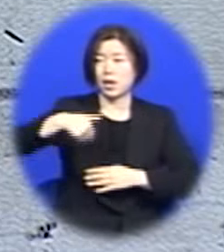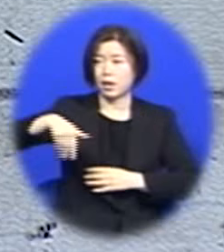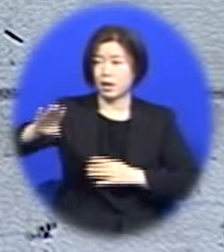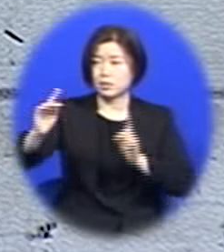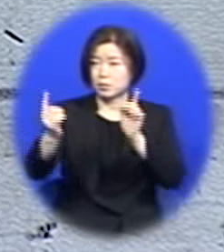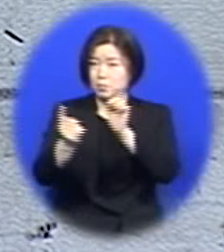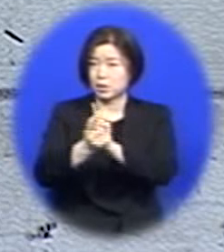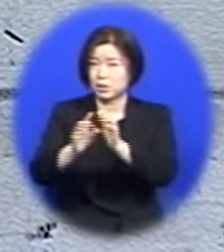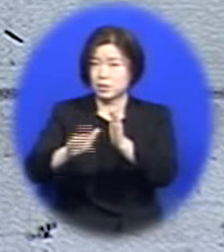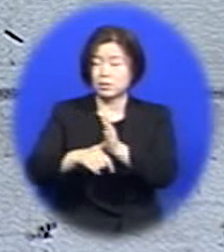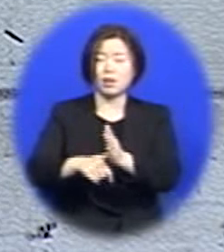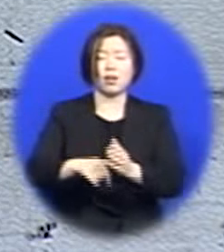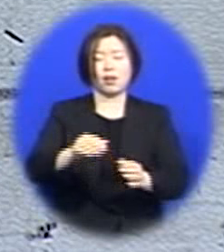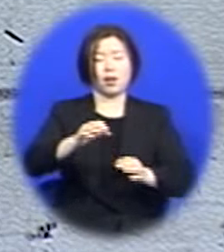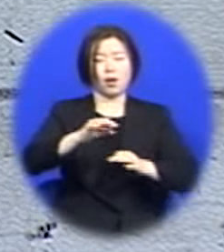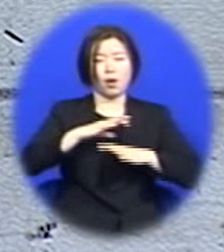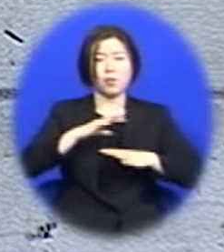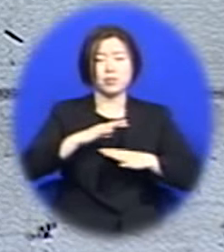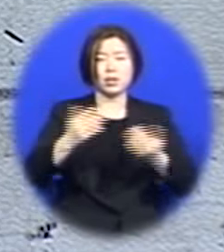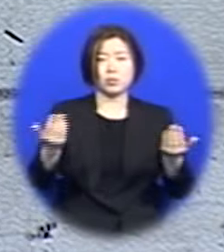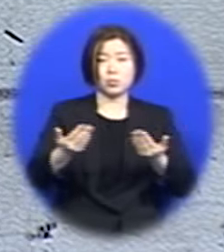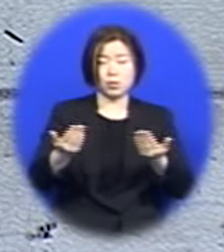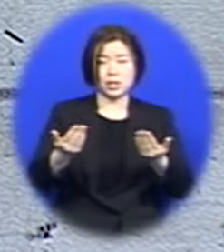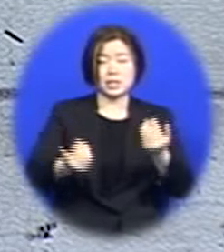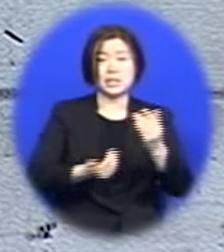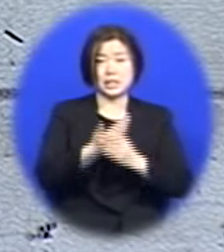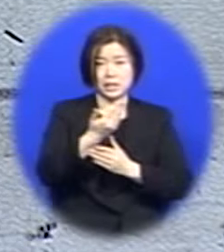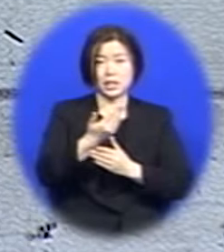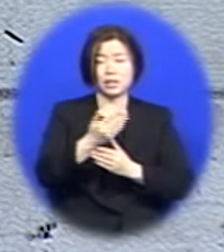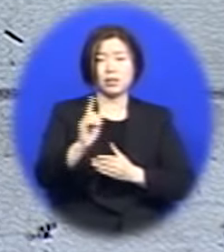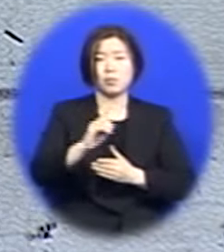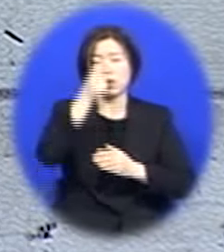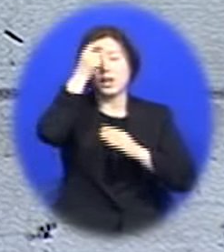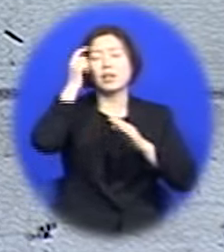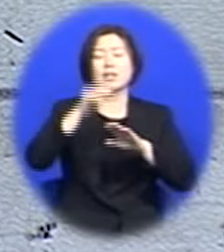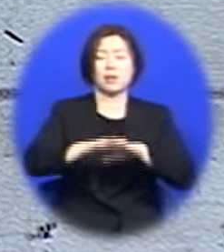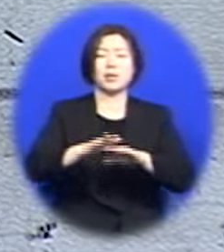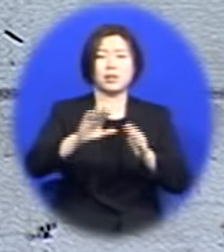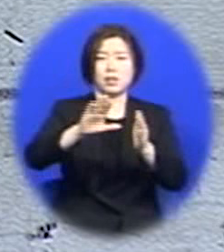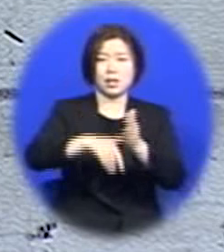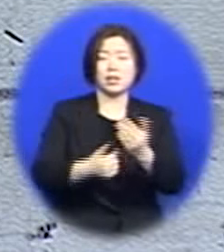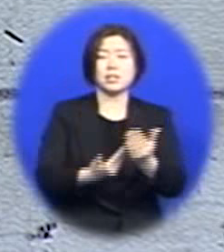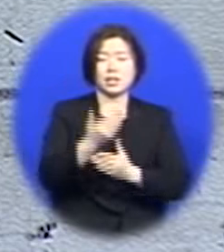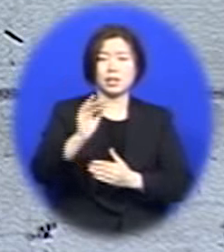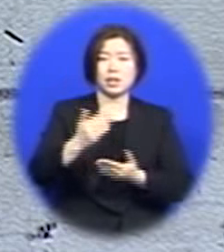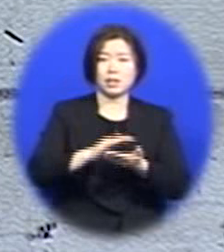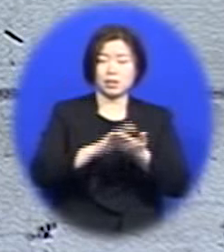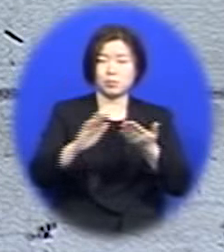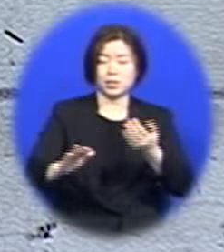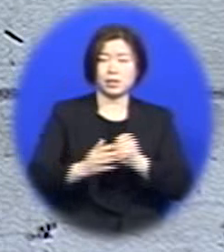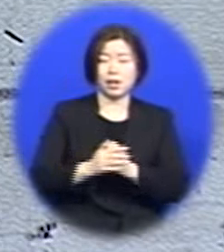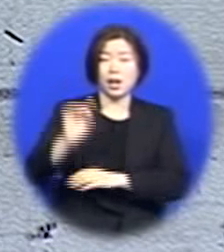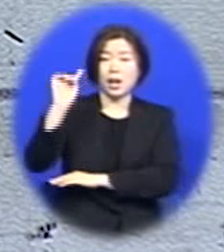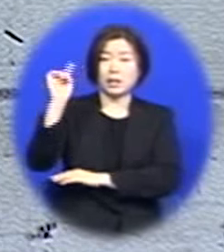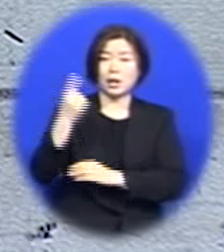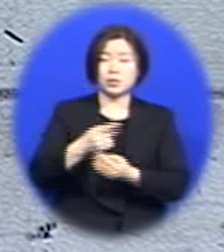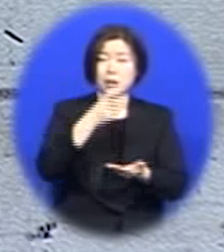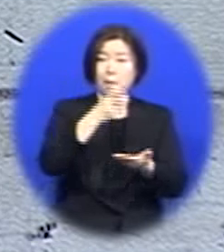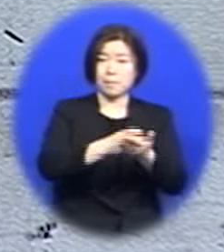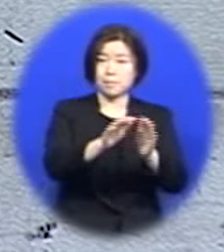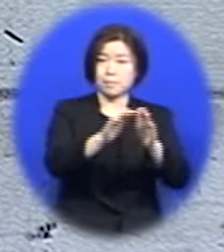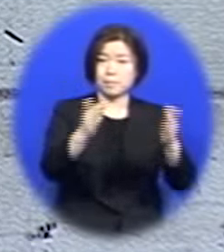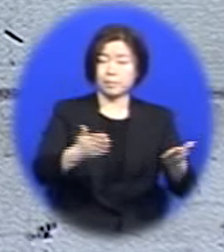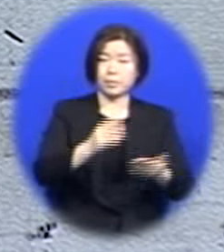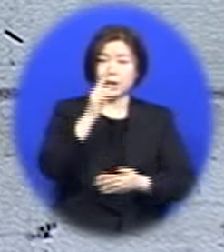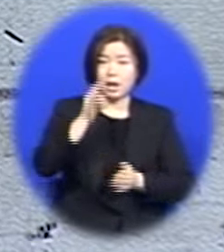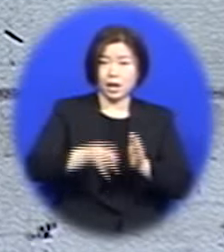되는 일이 예배 때 일어난다는 겁니다. 다윗은 벗겨가 예루살렘 성에 들어갈 때